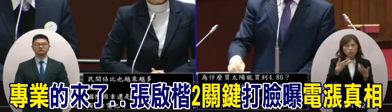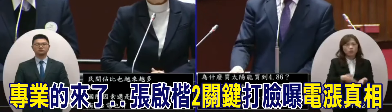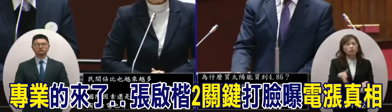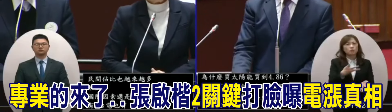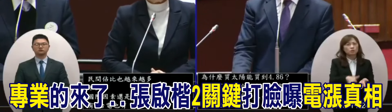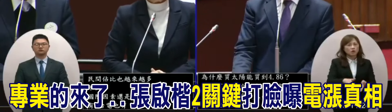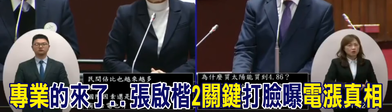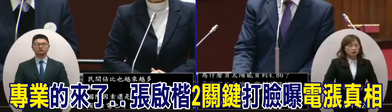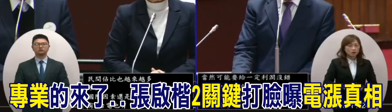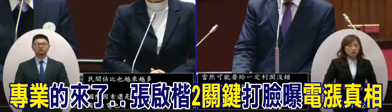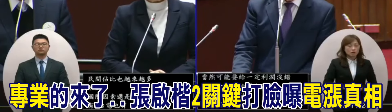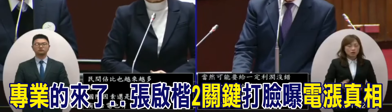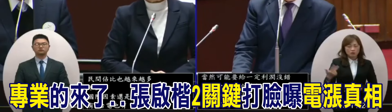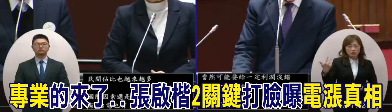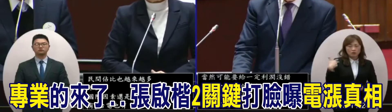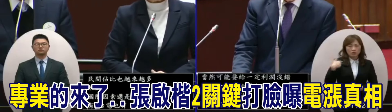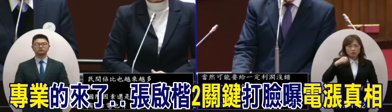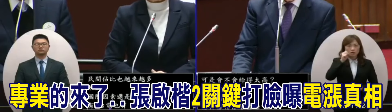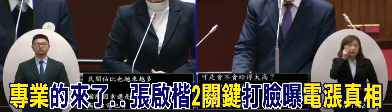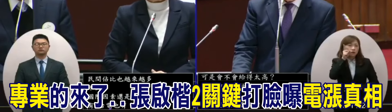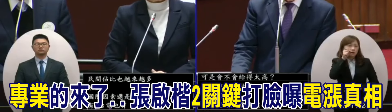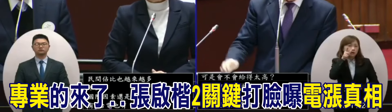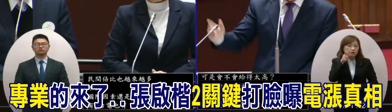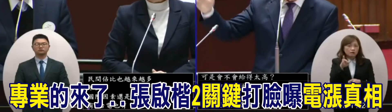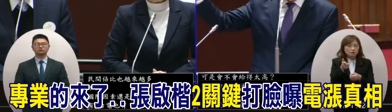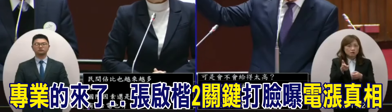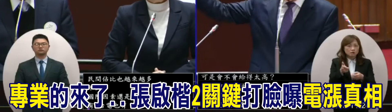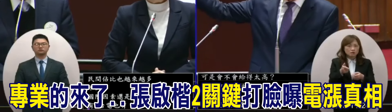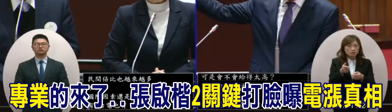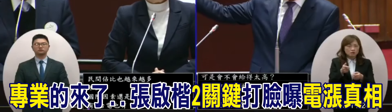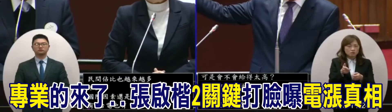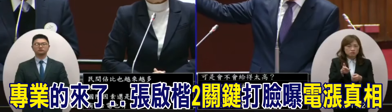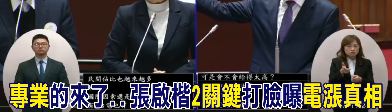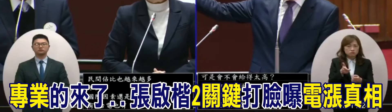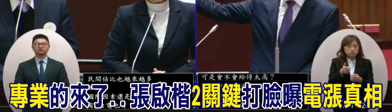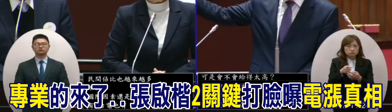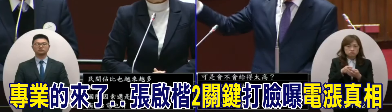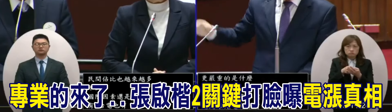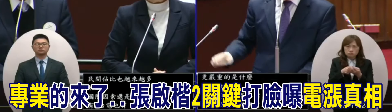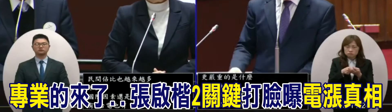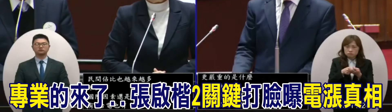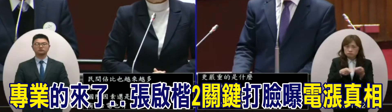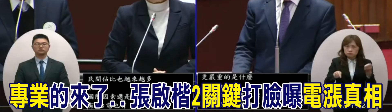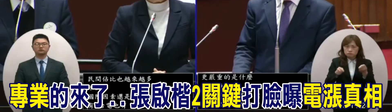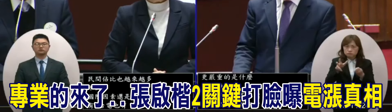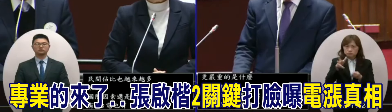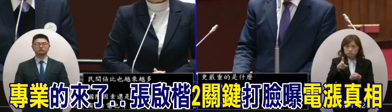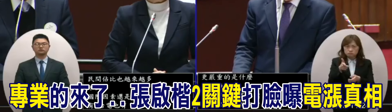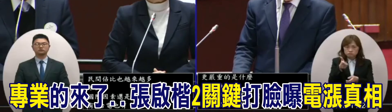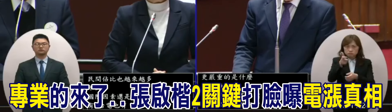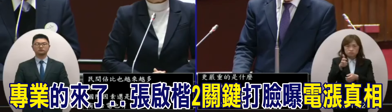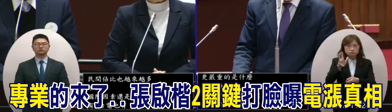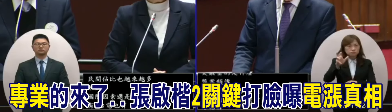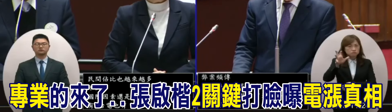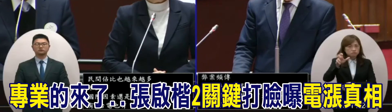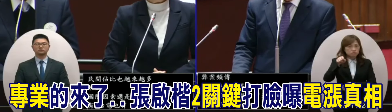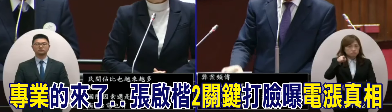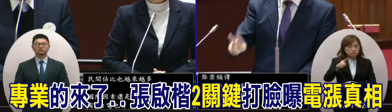拜，台南的88枪光电这个案子，那个主嫌昂姑诶才判了10年。